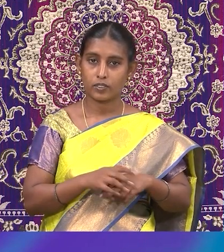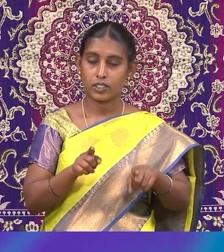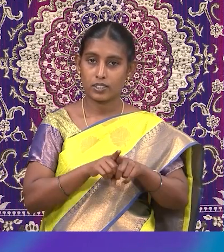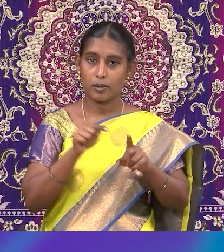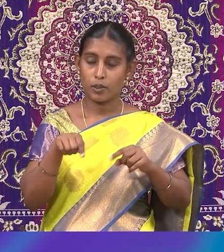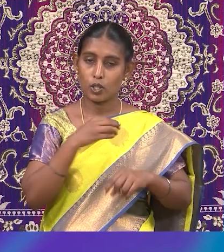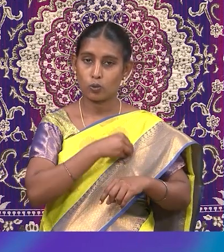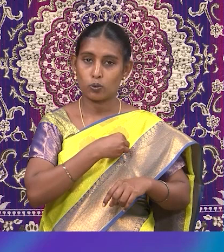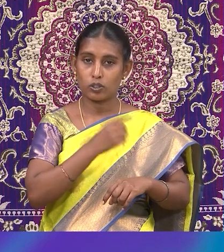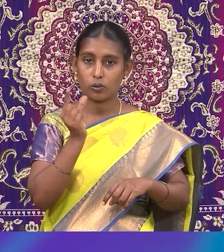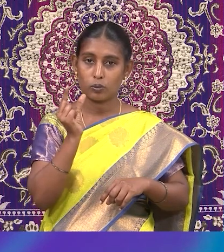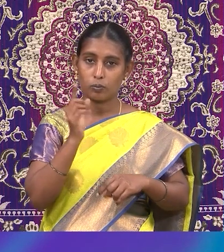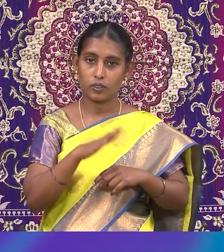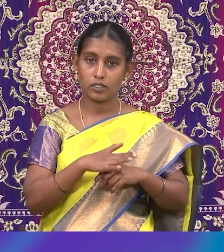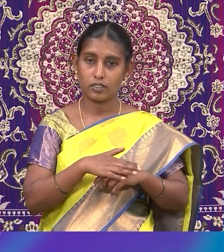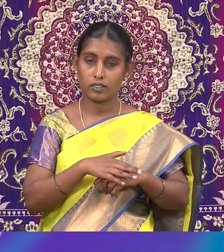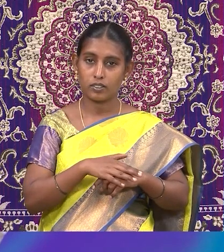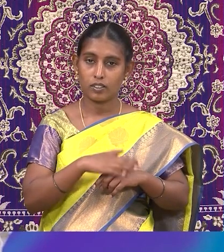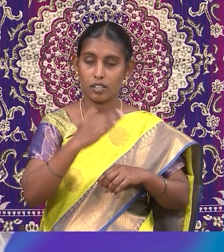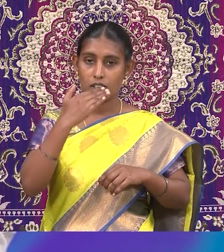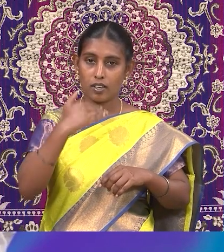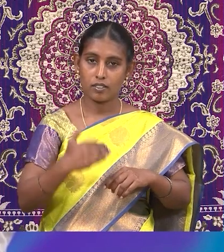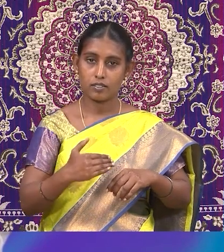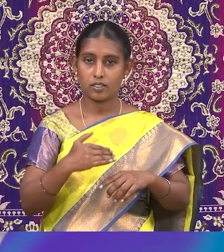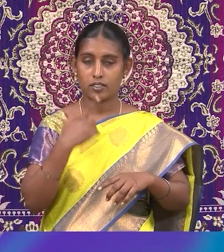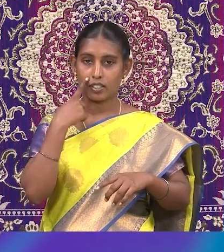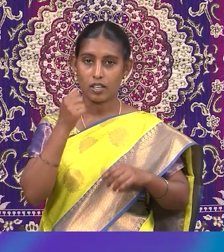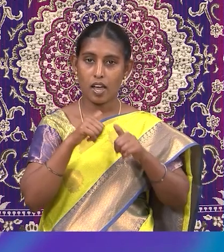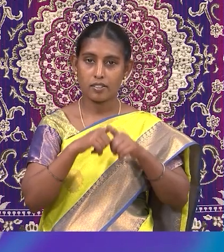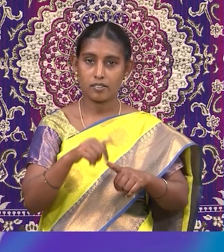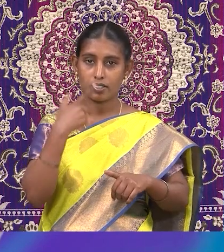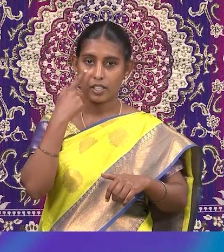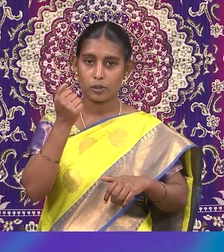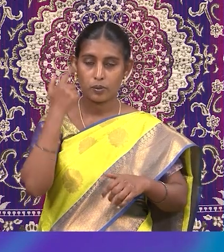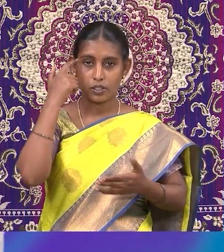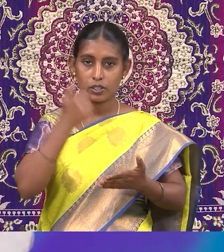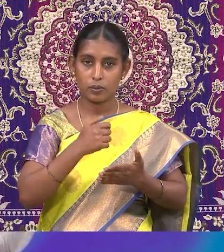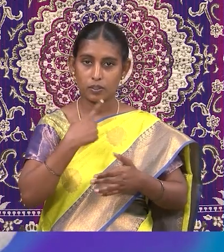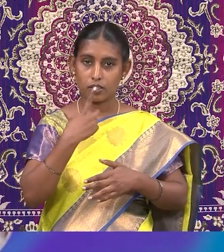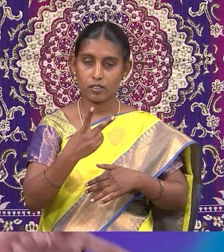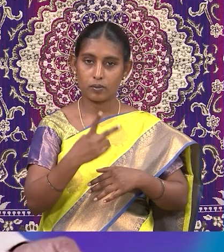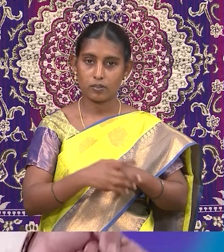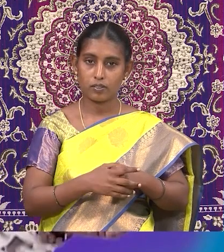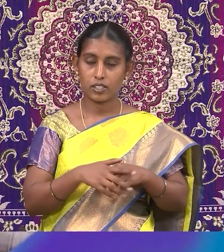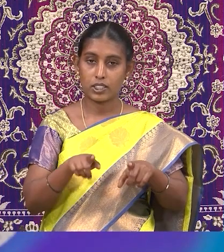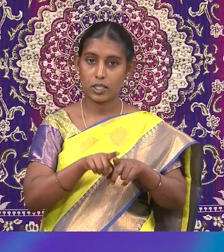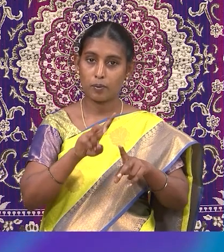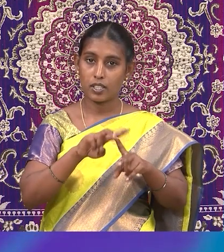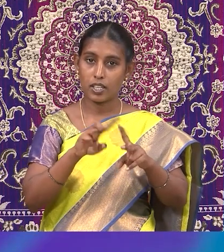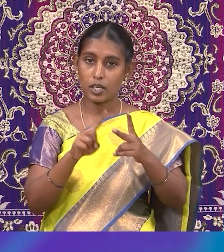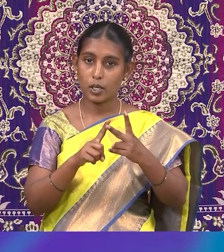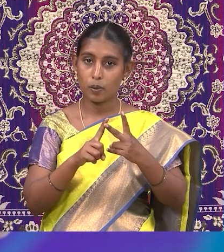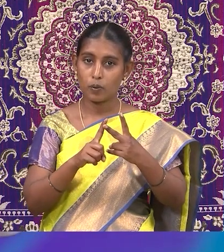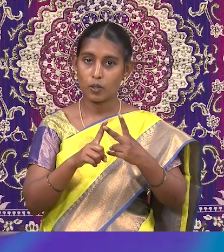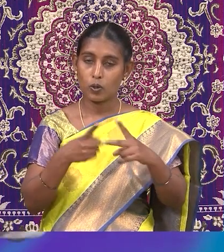என்ற சூத்திரத்தை நாம் வரவைத்தோம், நிரூபித்தோம். அந்த இரண்டு மூலங்களுடைய